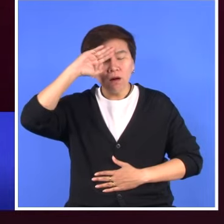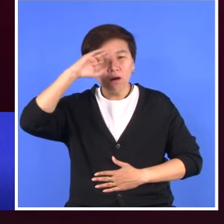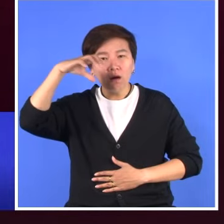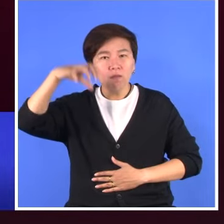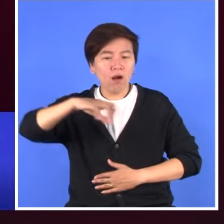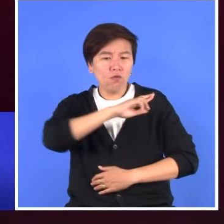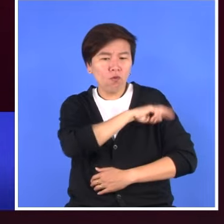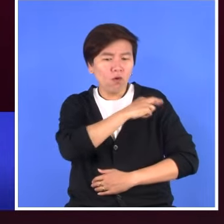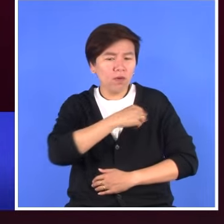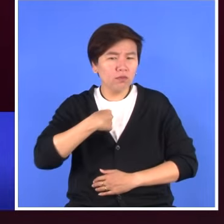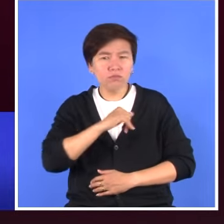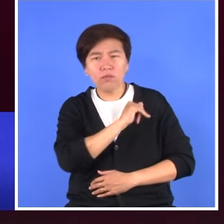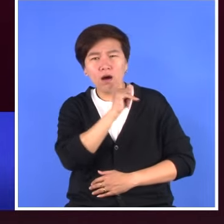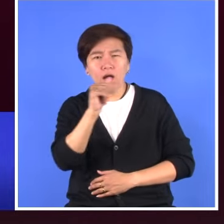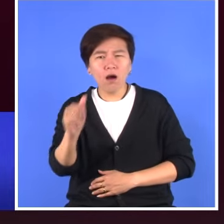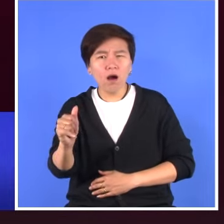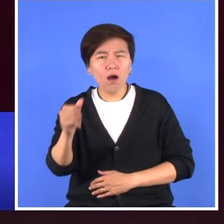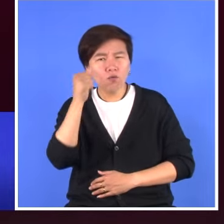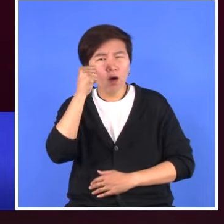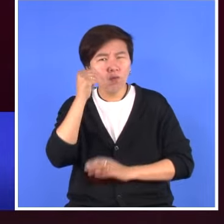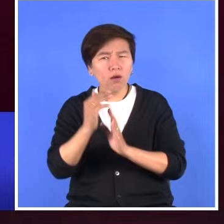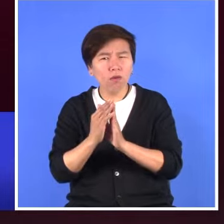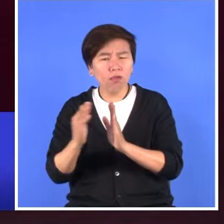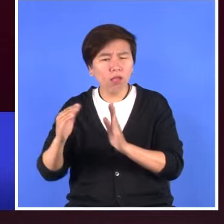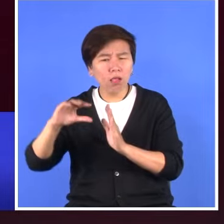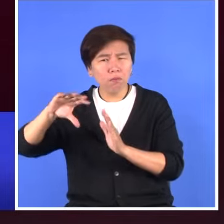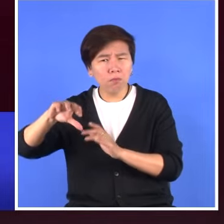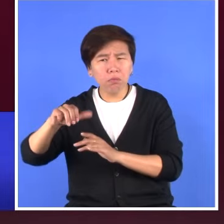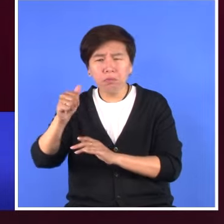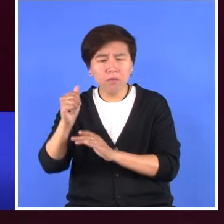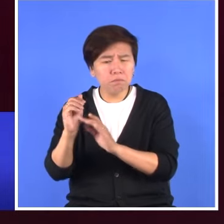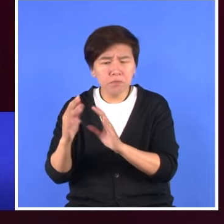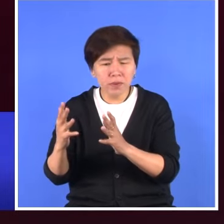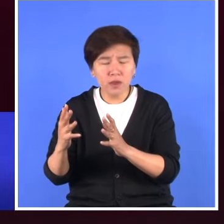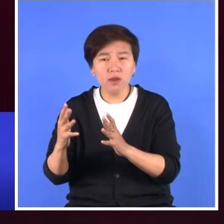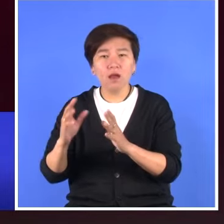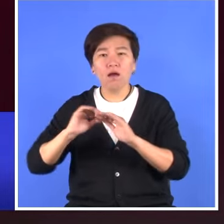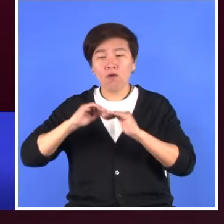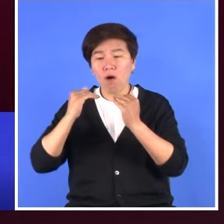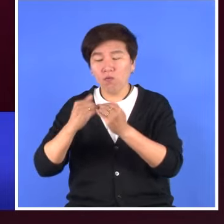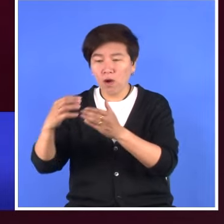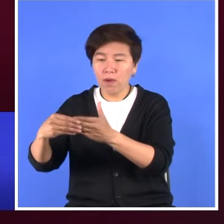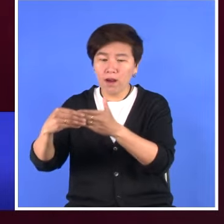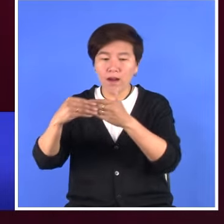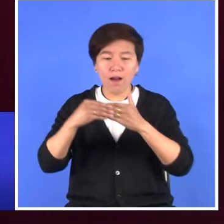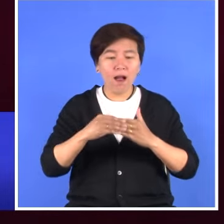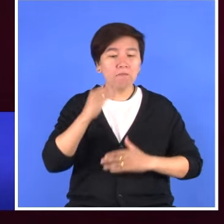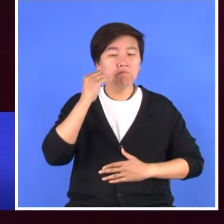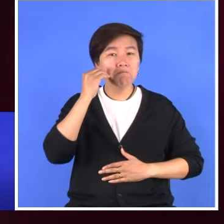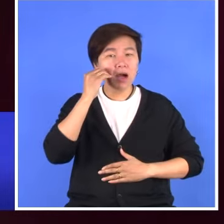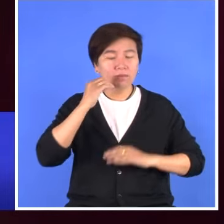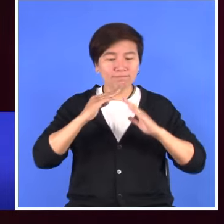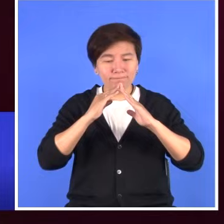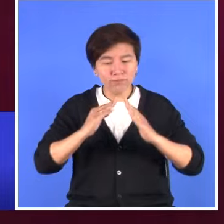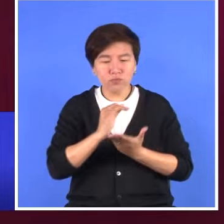โรงพยาบาลกำแพงเพชรเป็นเวลาหลายวันแต่อาการยังไม่ดีขึ้นญาติก็พากลับมาพักฟื้นที่บ้านได้ประมาณ 1อาทิตย์แต่อาการก็ทรุดลงอีกก็ไป